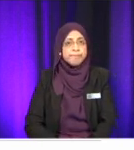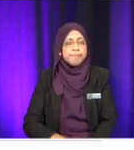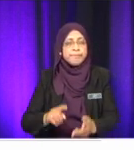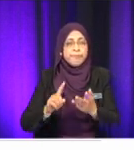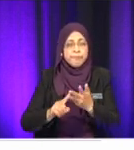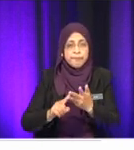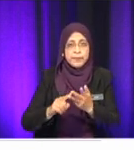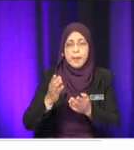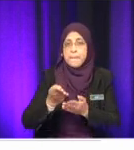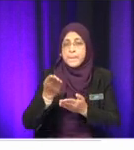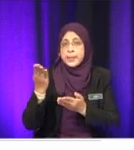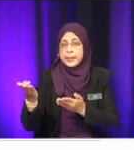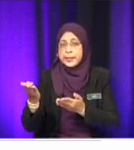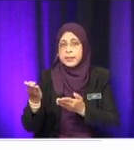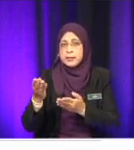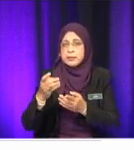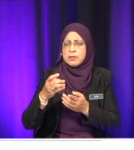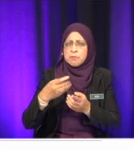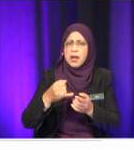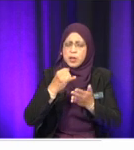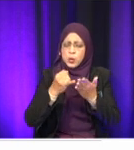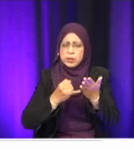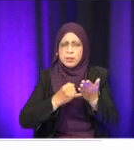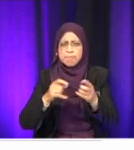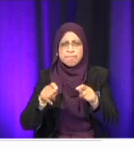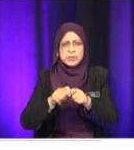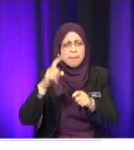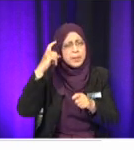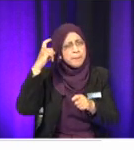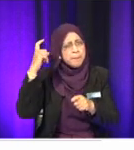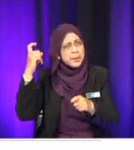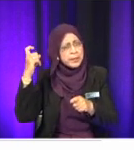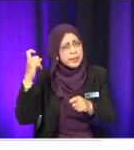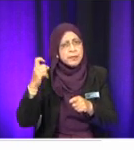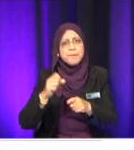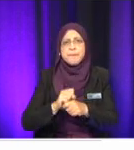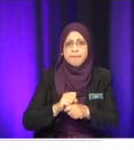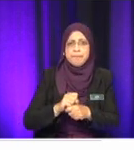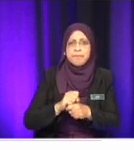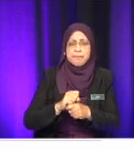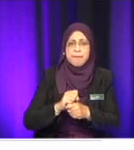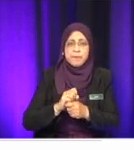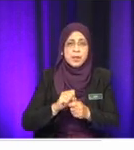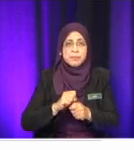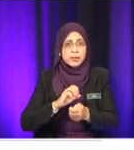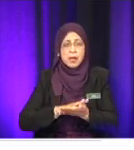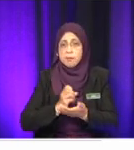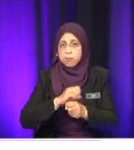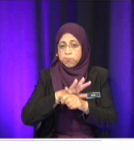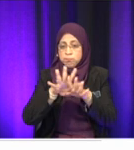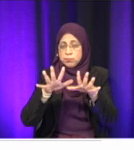metode situasi seperti mimpi terbagi kepada dua yaitu abstrak dan juga figuratif tidak